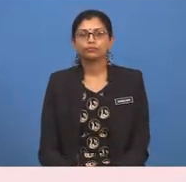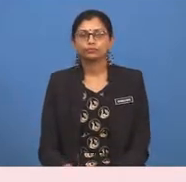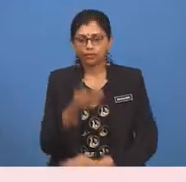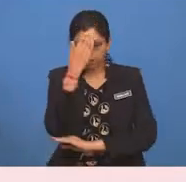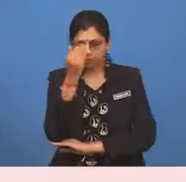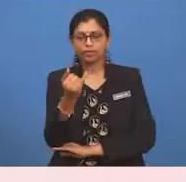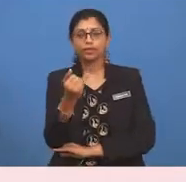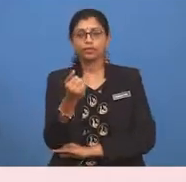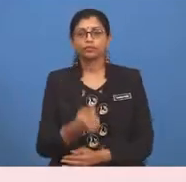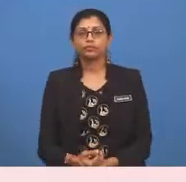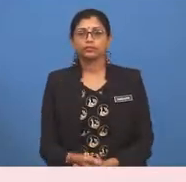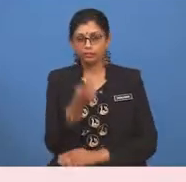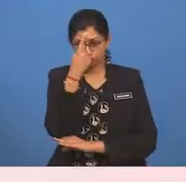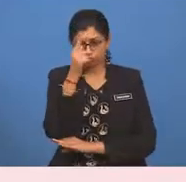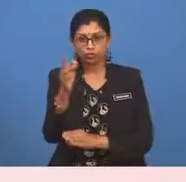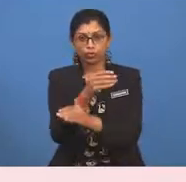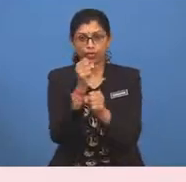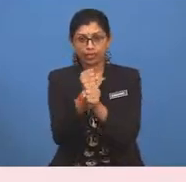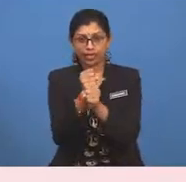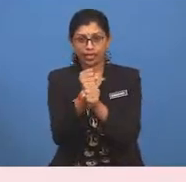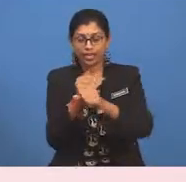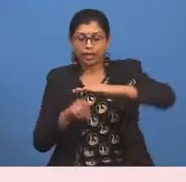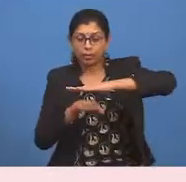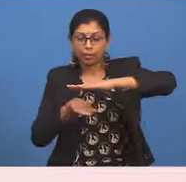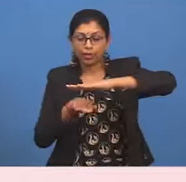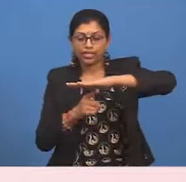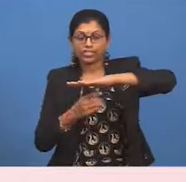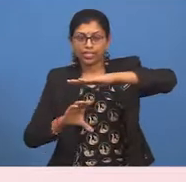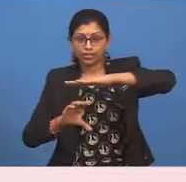untuk menghasilkan penyebut 100.